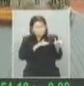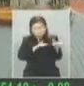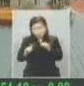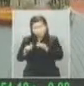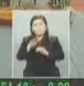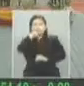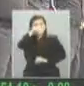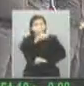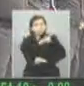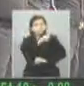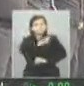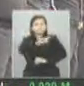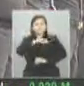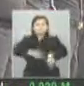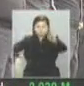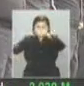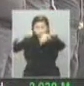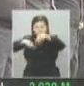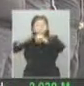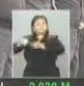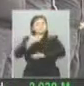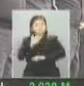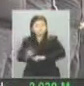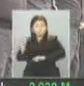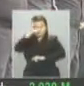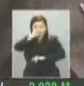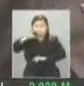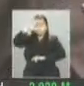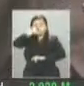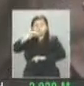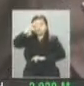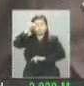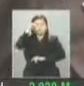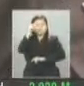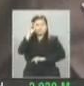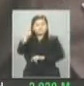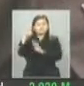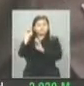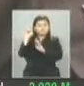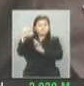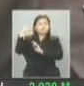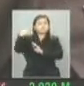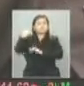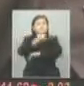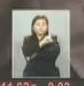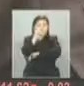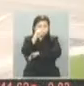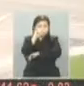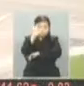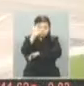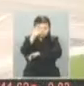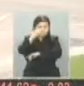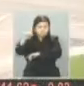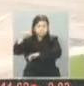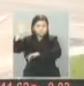จกระจายกำลังดูแลความปลอดภัยในพื้นที่ตลอด24ชั่วโมงในช่วง7วันอันตรายระหว่างวันที่29ธันวาคมถึ